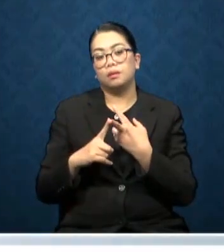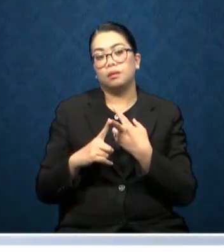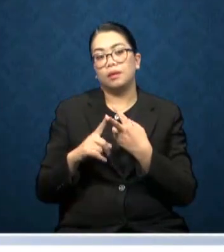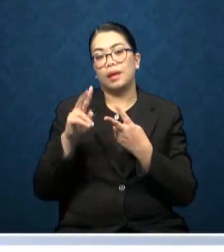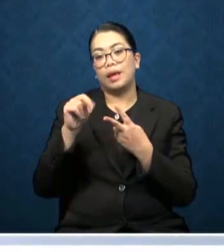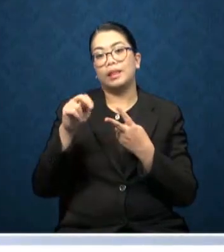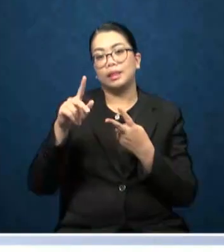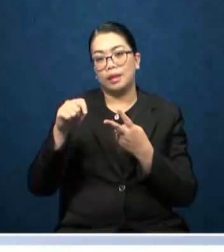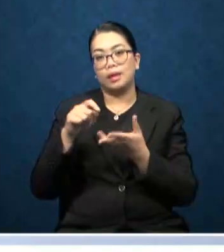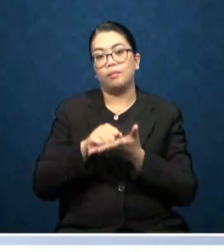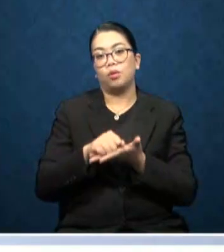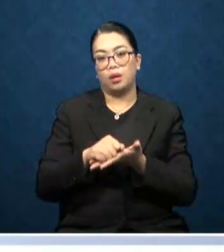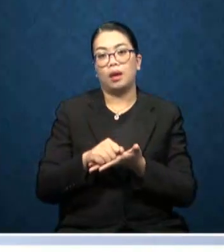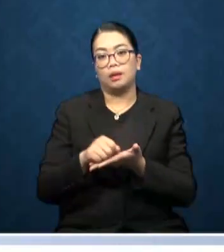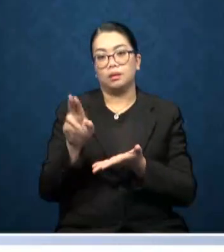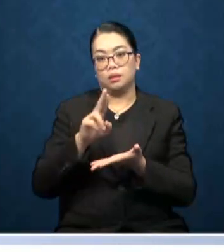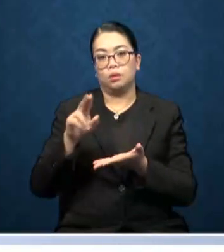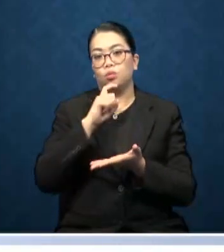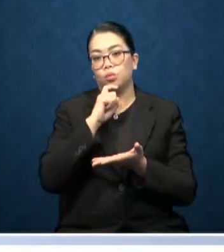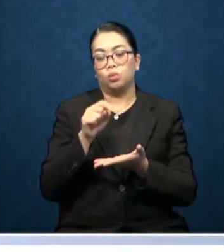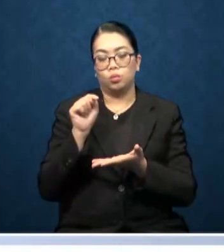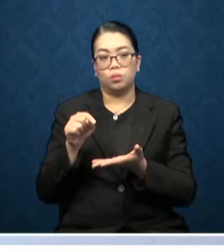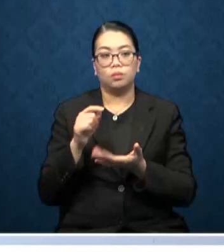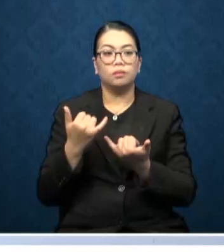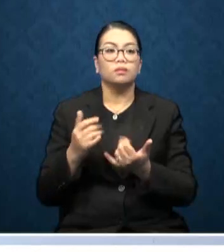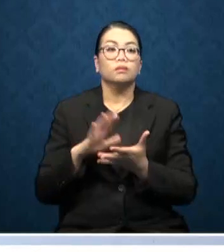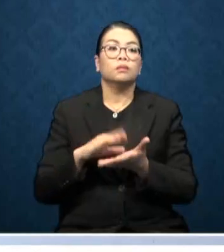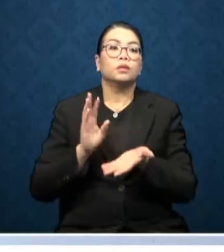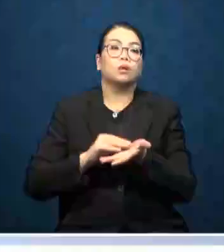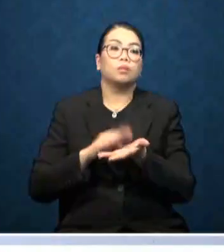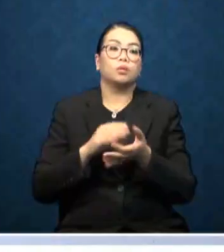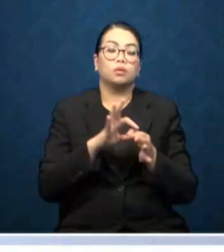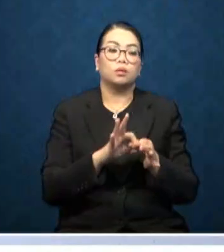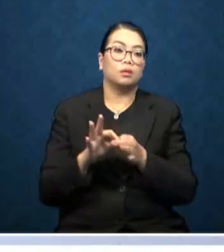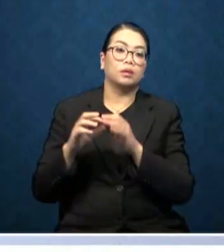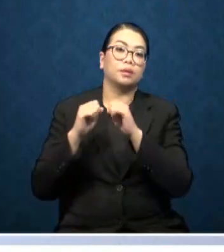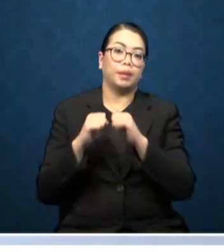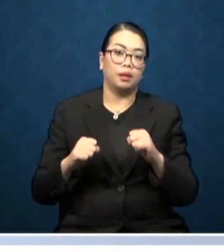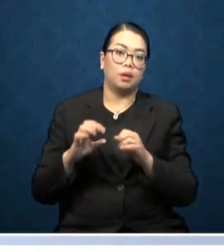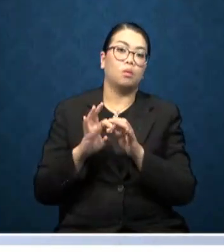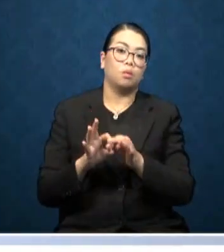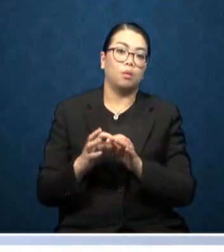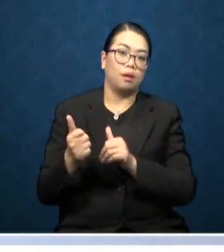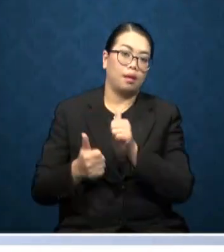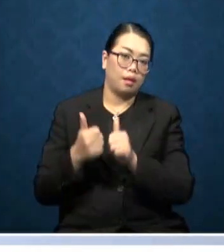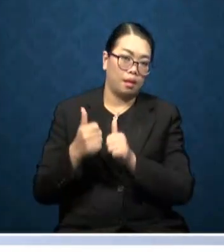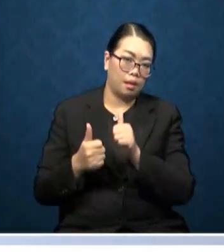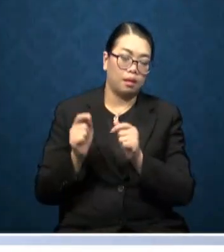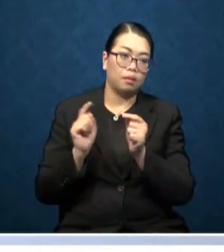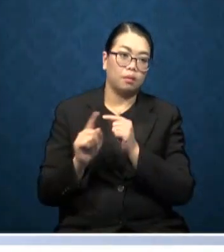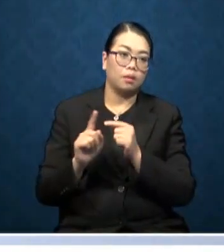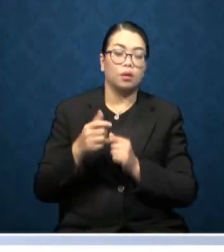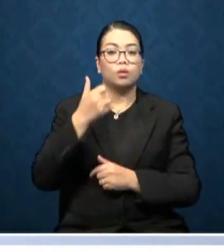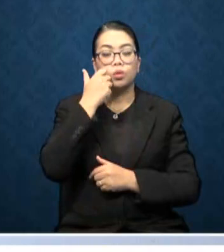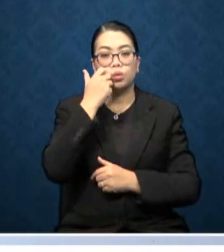NT ที่ให้บริการอยู่นะครับแต่ข้อกังวลของท่านเนี่ยผมก็จะว่าเป็นข้อกังวลเดียวกันกับทางสำนักงานเหมือนกันว่าการแข่งขันเนี่ยในเรื่องของโท